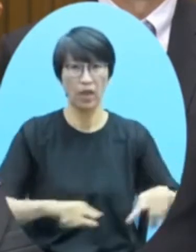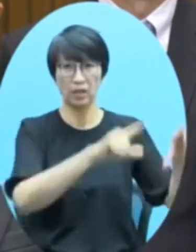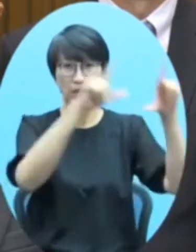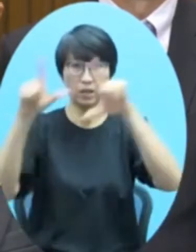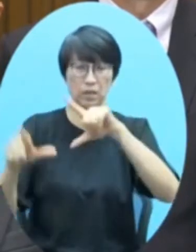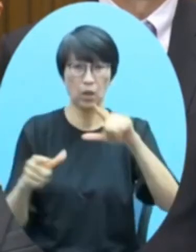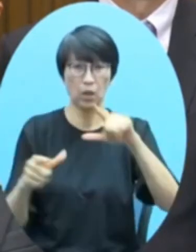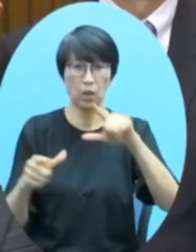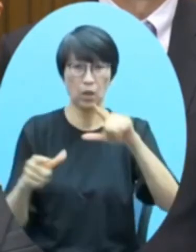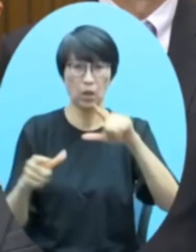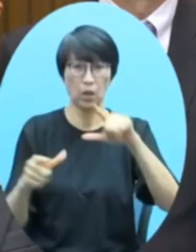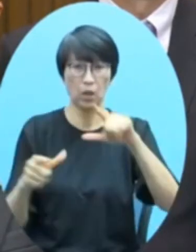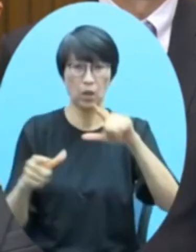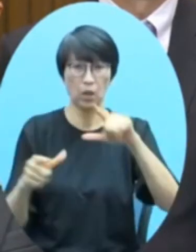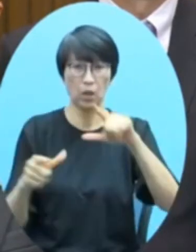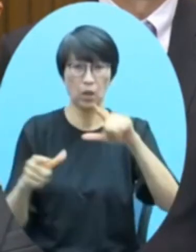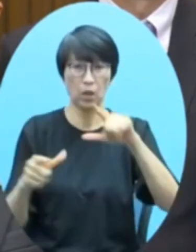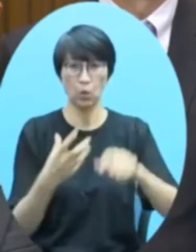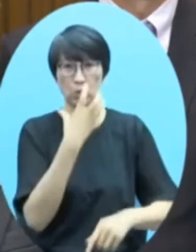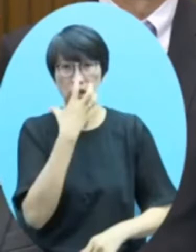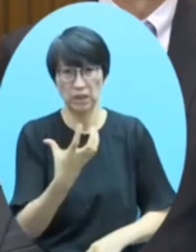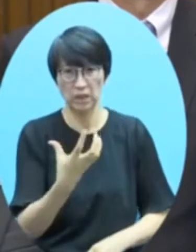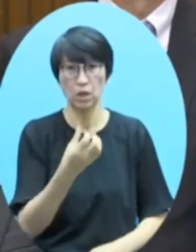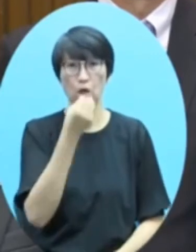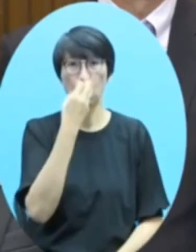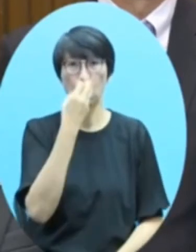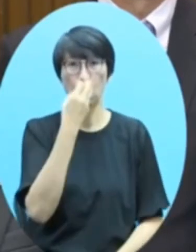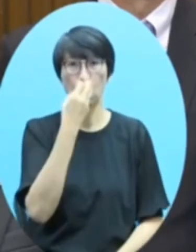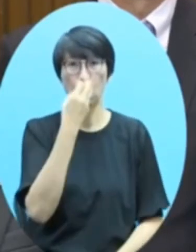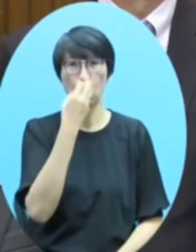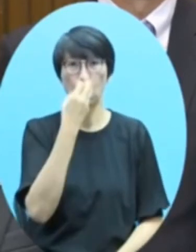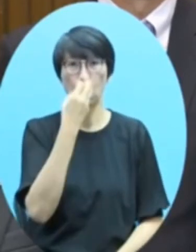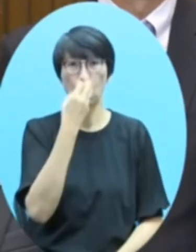和香港的未來。